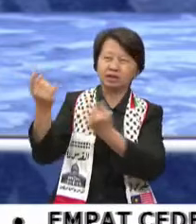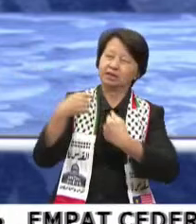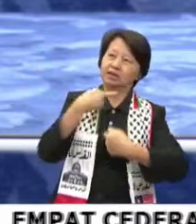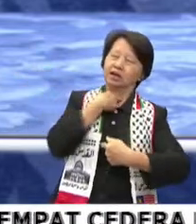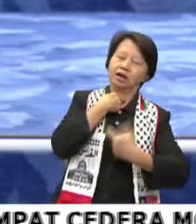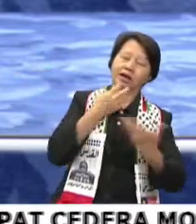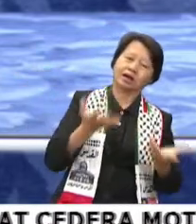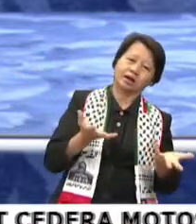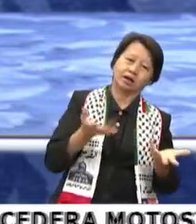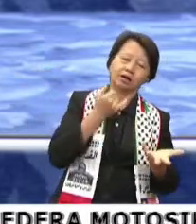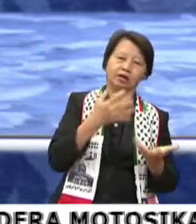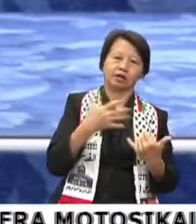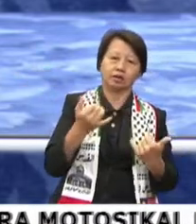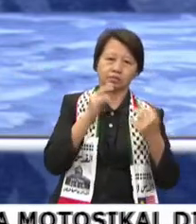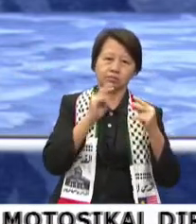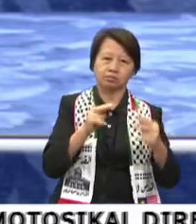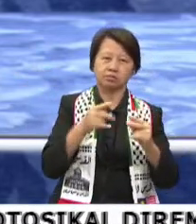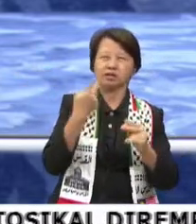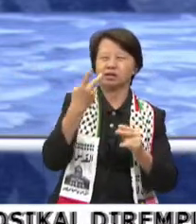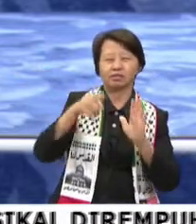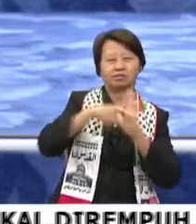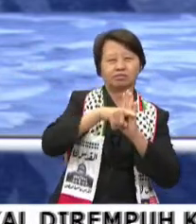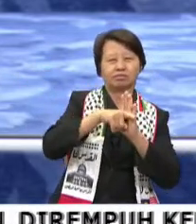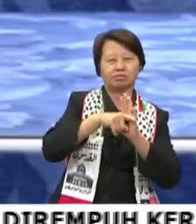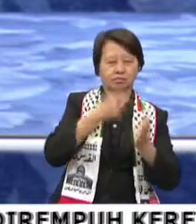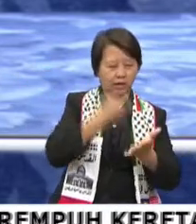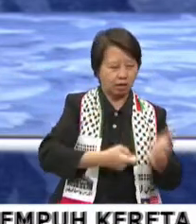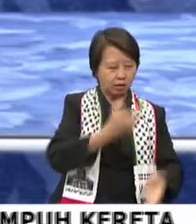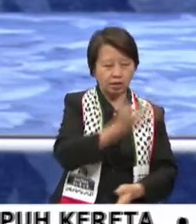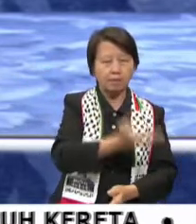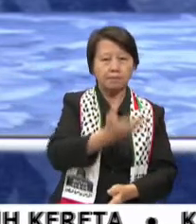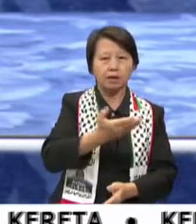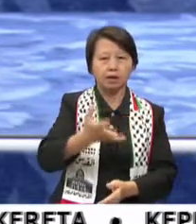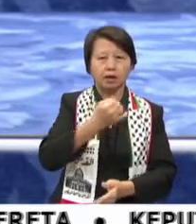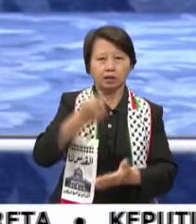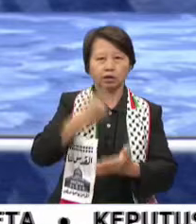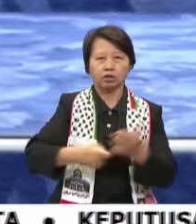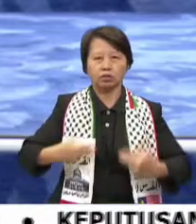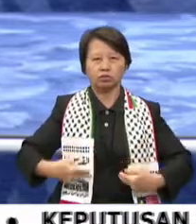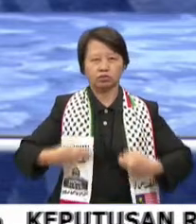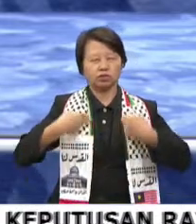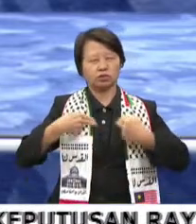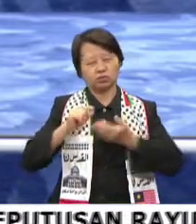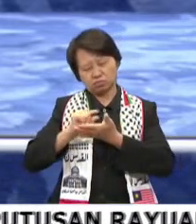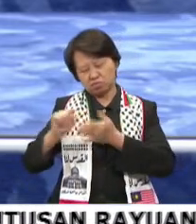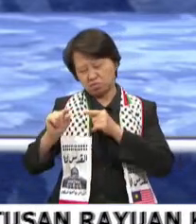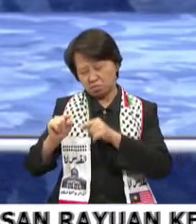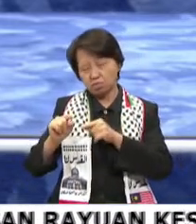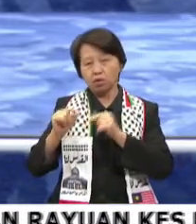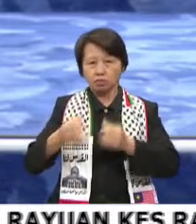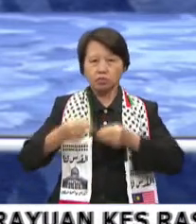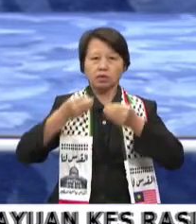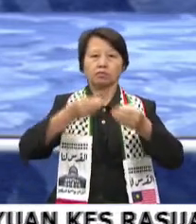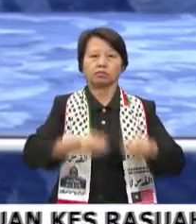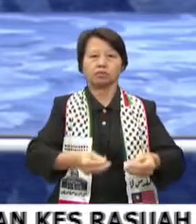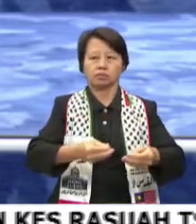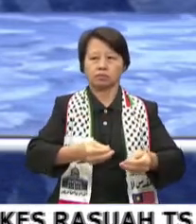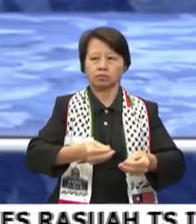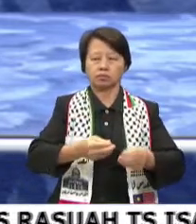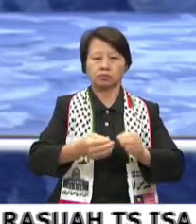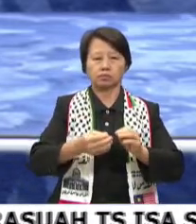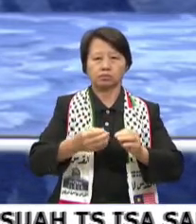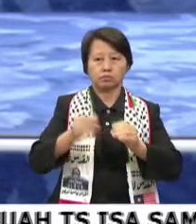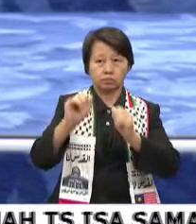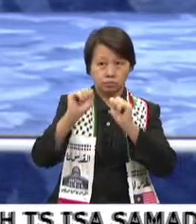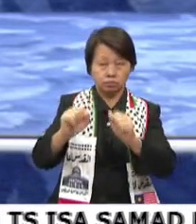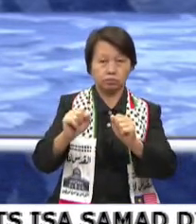kesan dan dampak negatif dari segi harga barang dan kosar hidup dapat diberikan